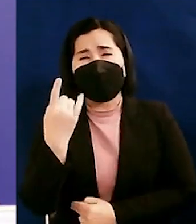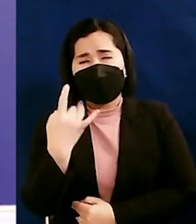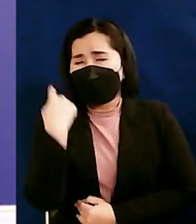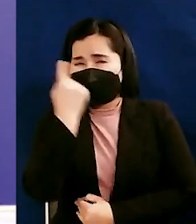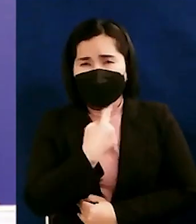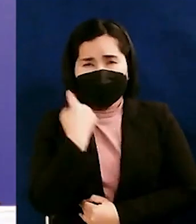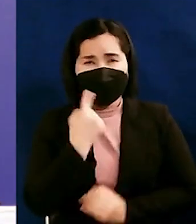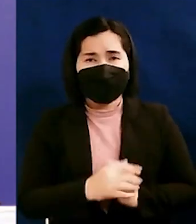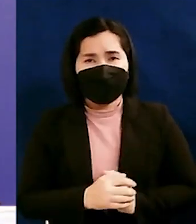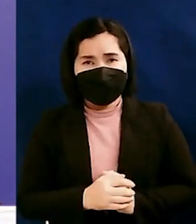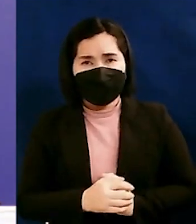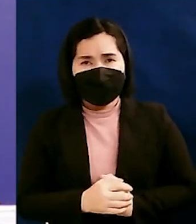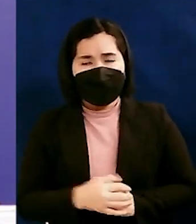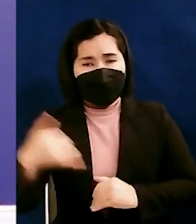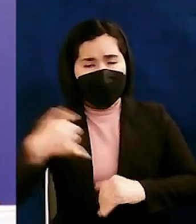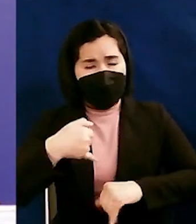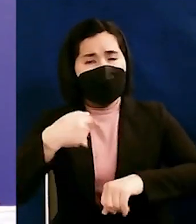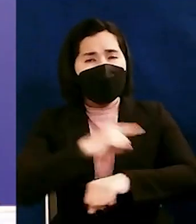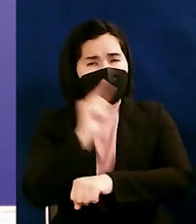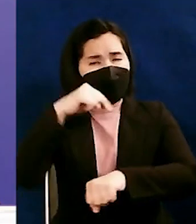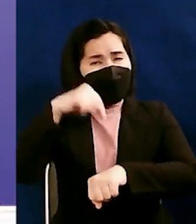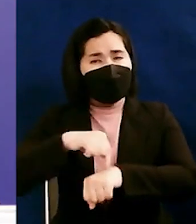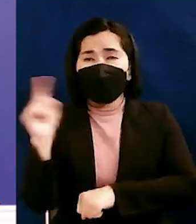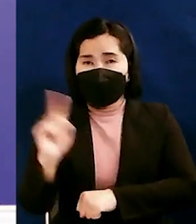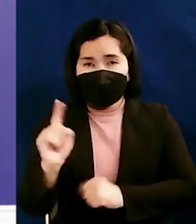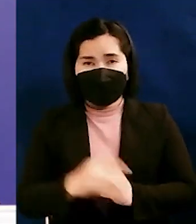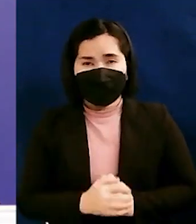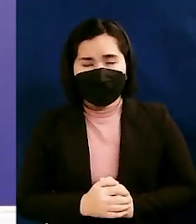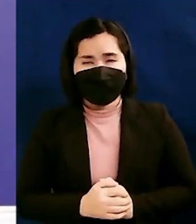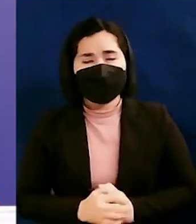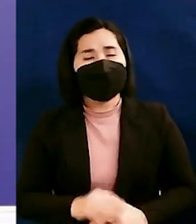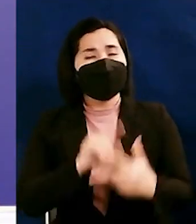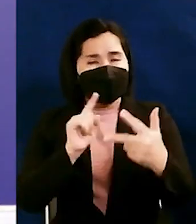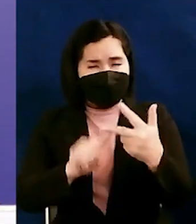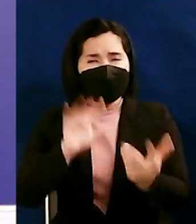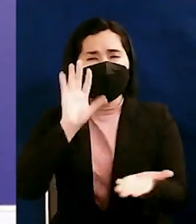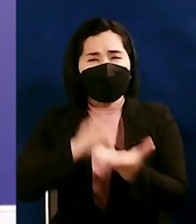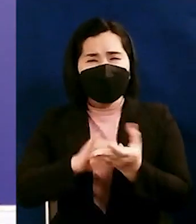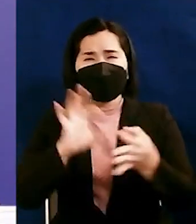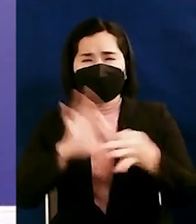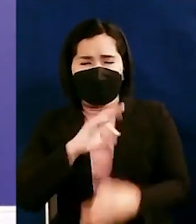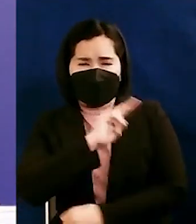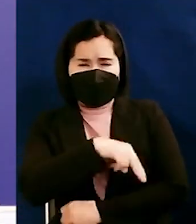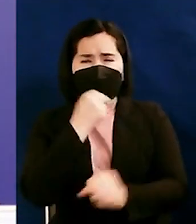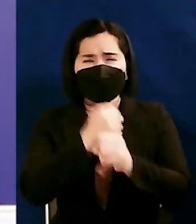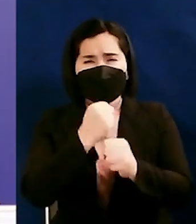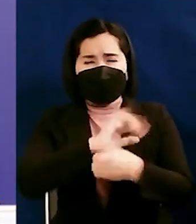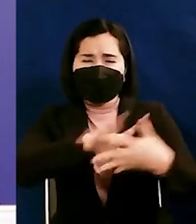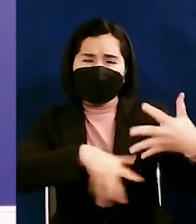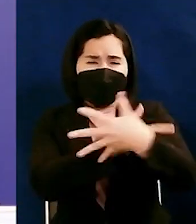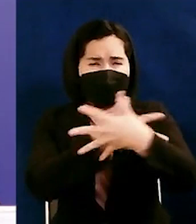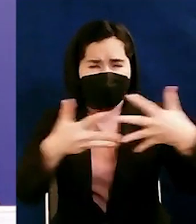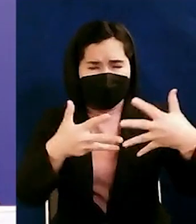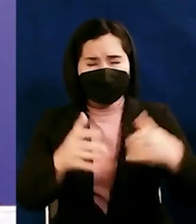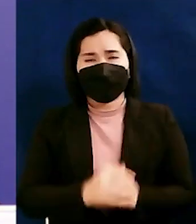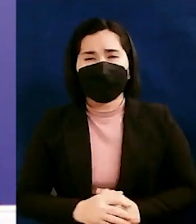ครับมาที่โรงพยาบาลวันไหนนะครับอีกฐานข้อมูลเนี่ยก็เป็นฐานข้อมูลตารางเวรของแพทย์นะครับว่าแ